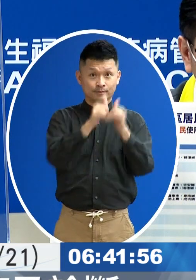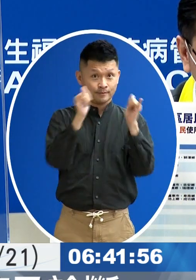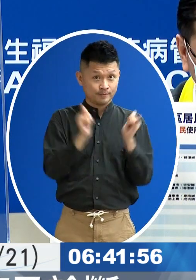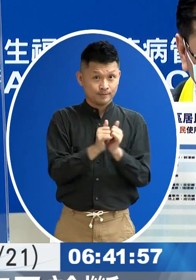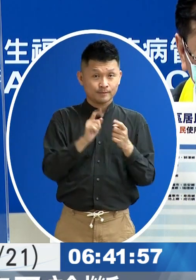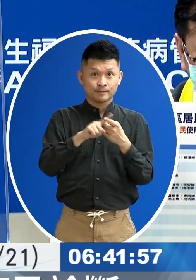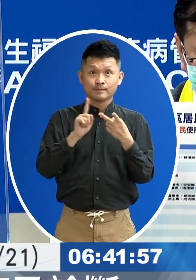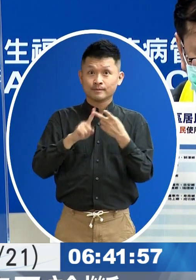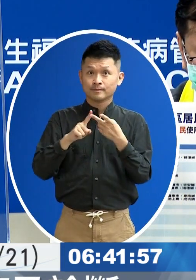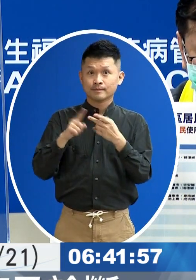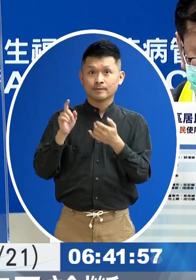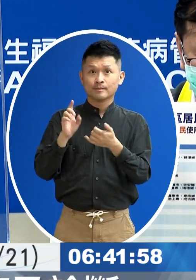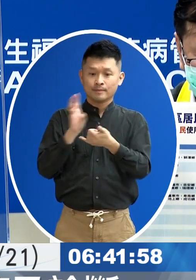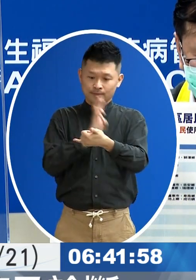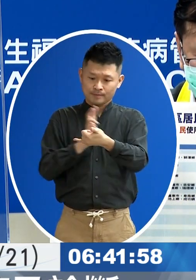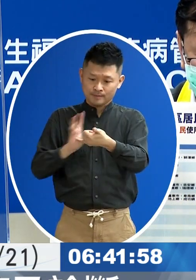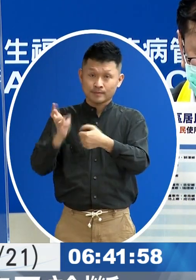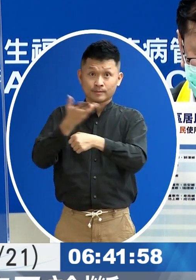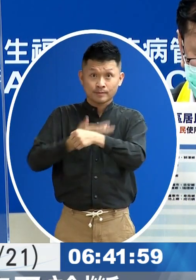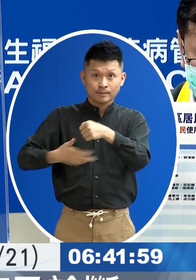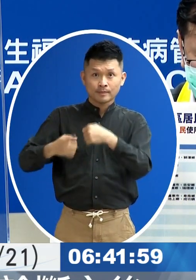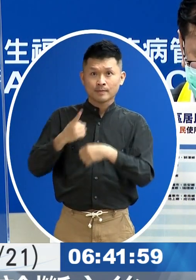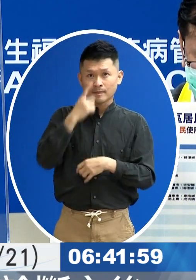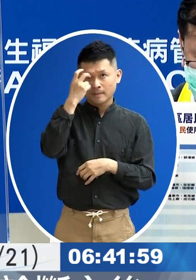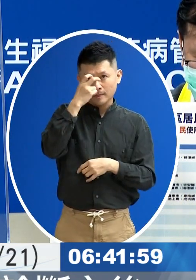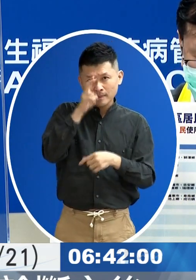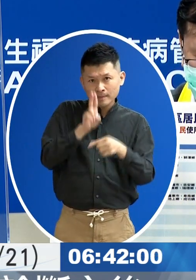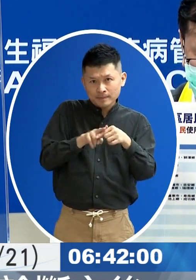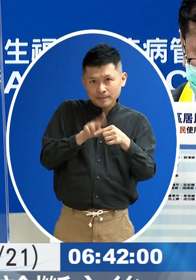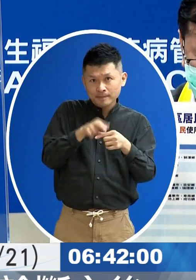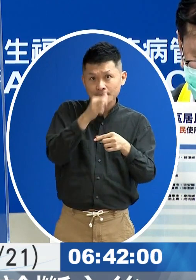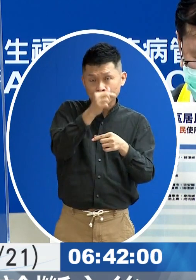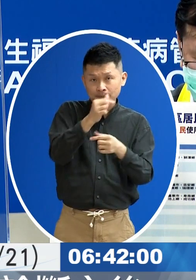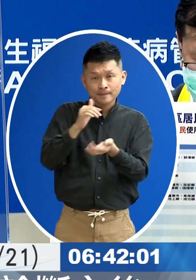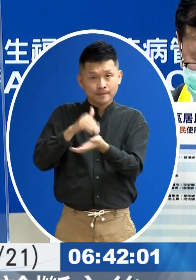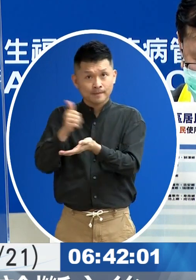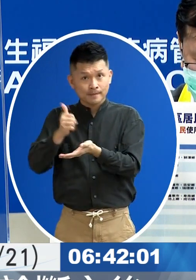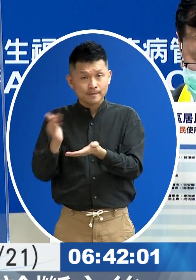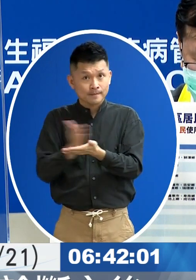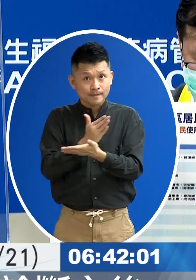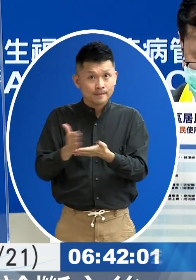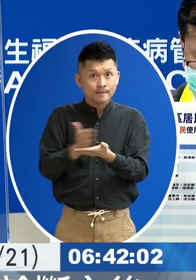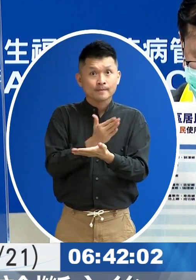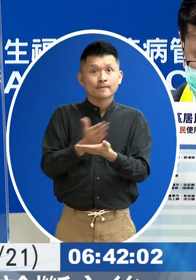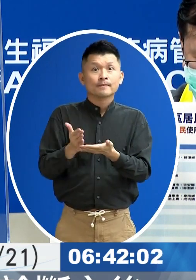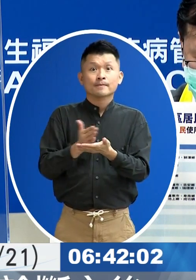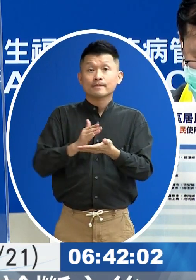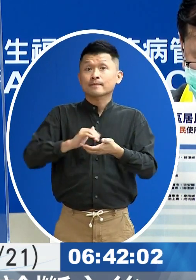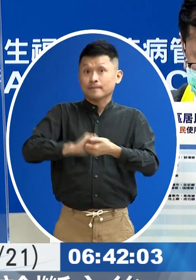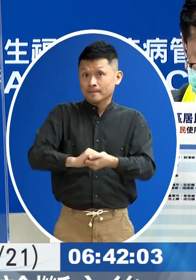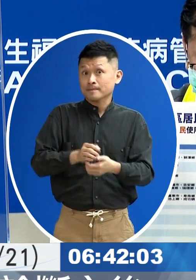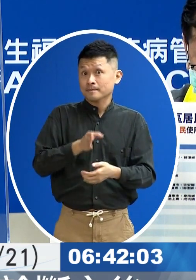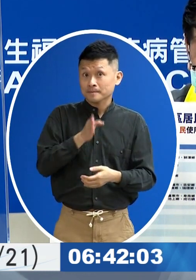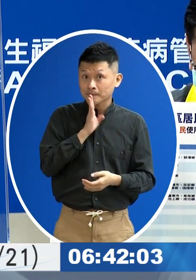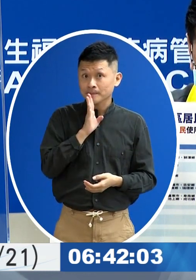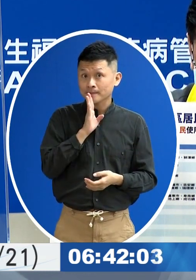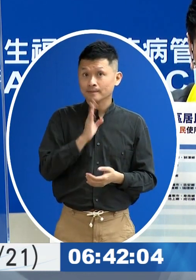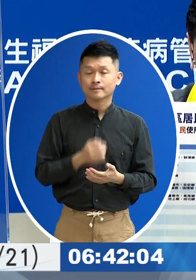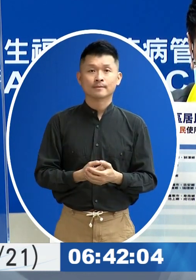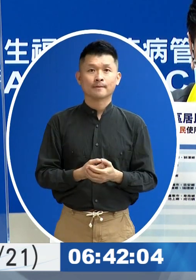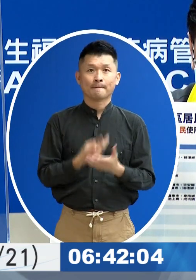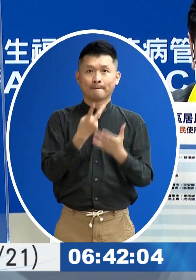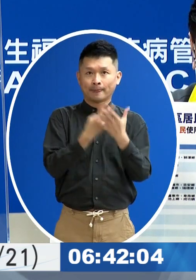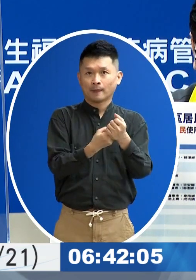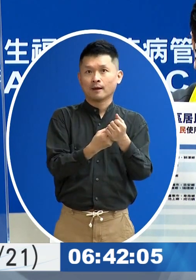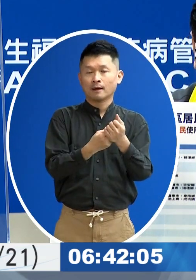及离岛地区居民快筛及诊断，也可以在快筛阳经过医师诊断之后来